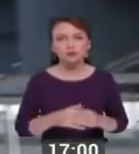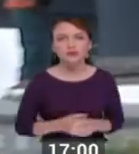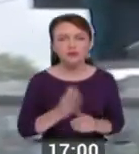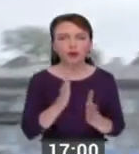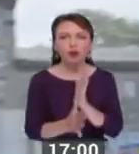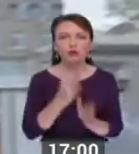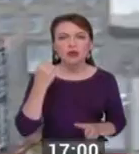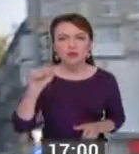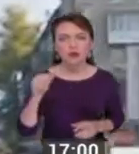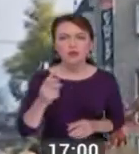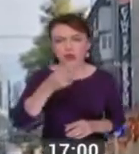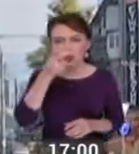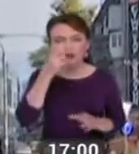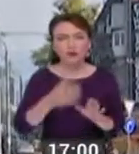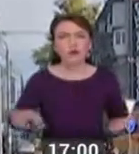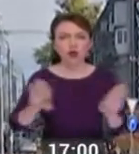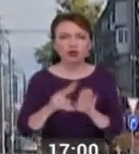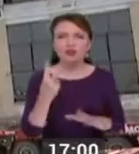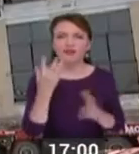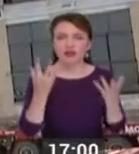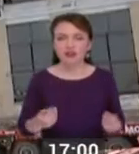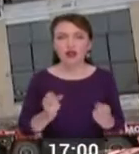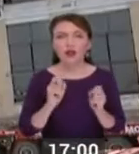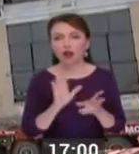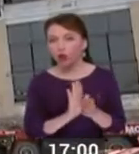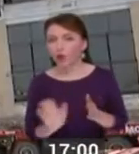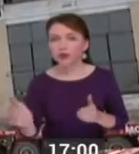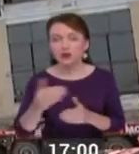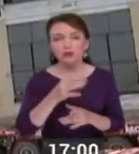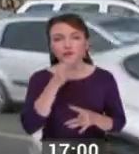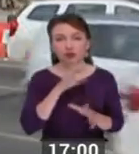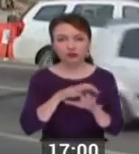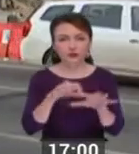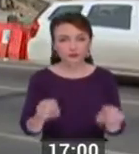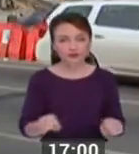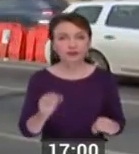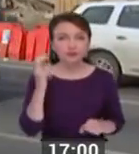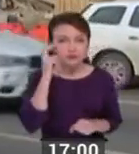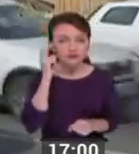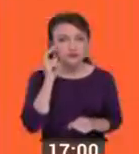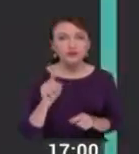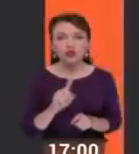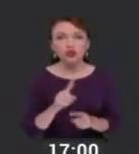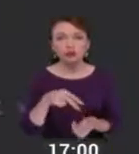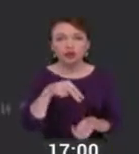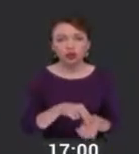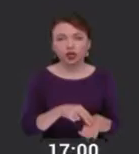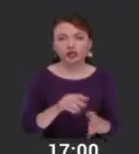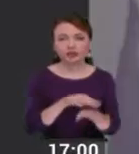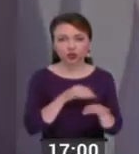Проспект Перемоги на Шулявці перекриють на два дні. Як об'їхати під час взяття Києва, щоб не стояти в заторах?